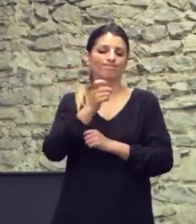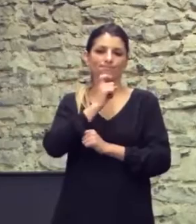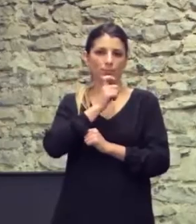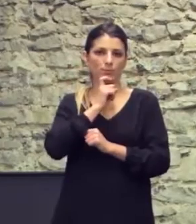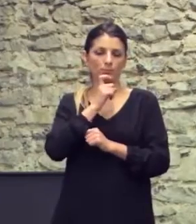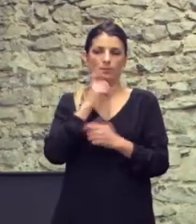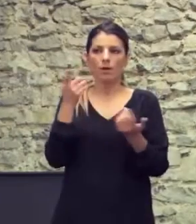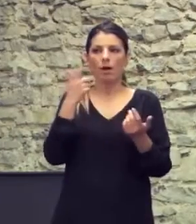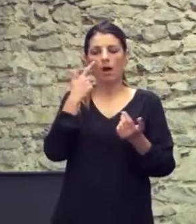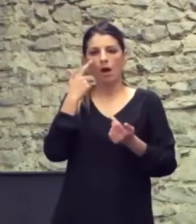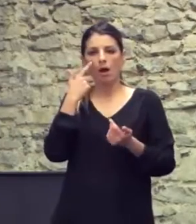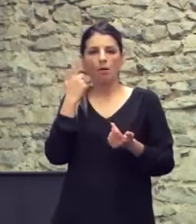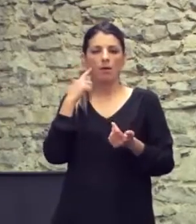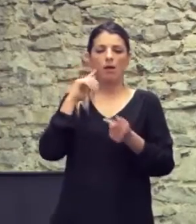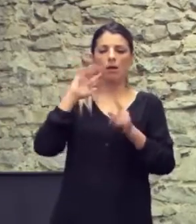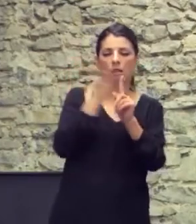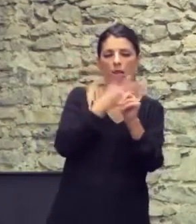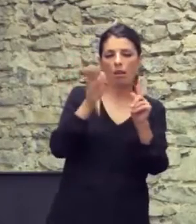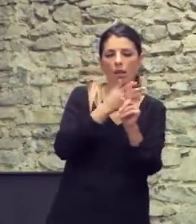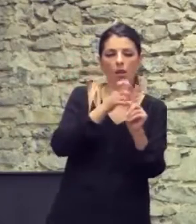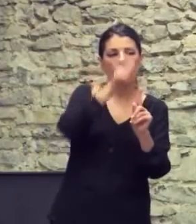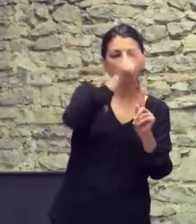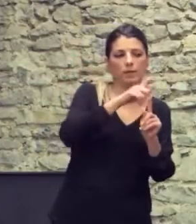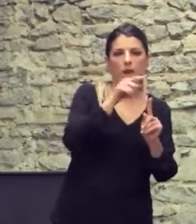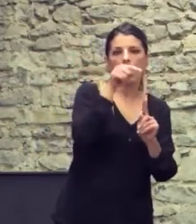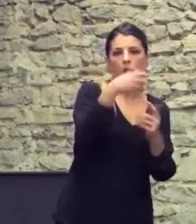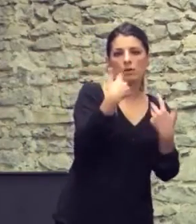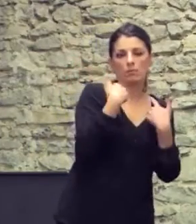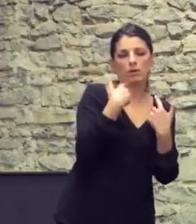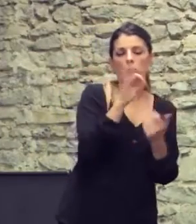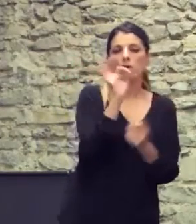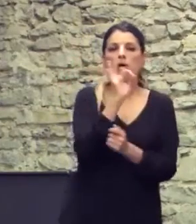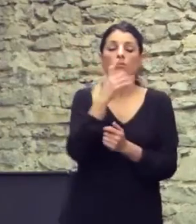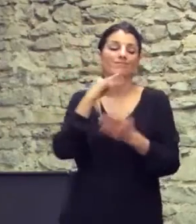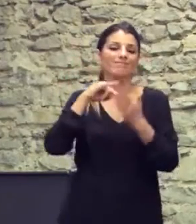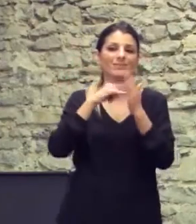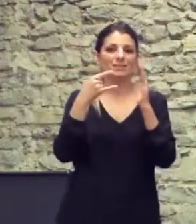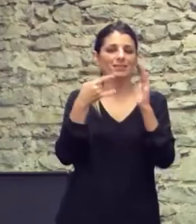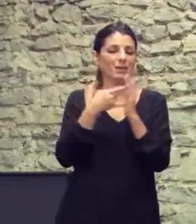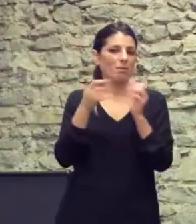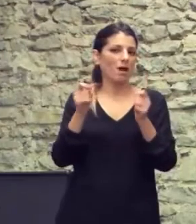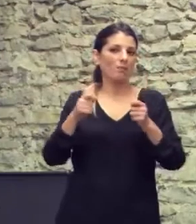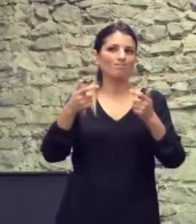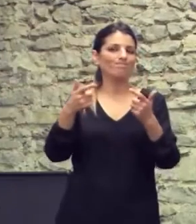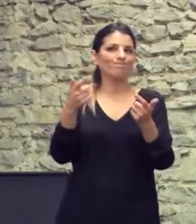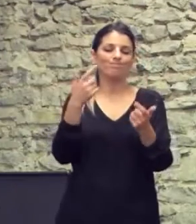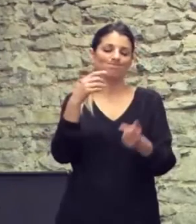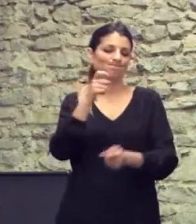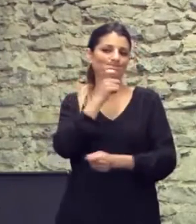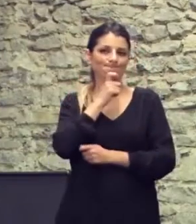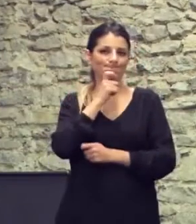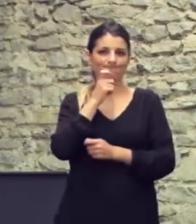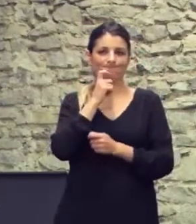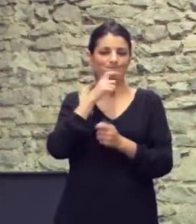esatea, erasotzaile hau da, erasotua hau da, hor ekosistema oso konplexua sortzen direla, eta